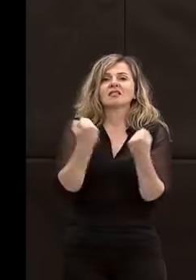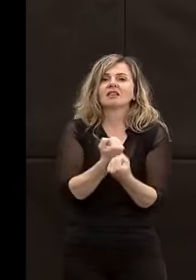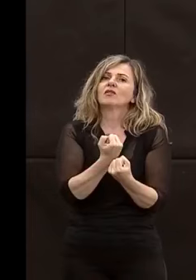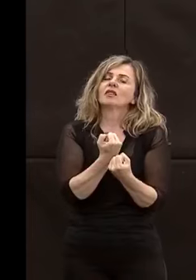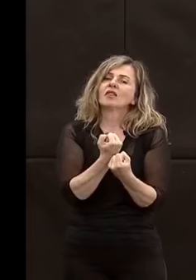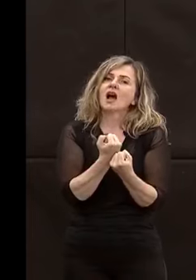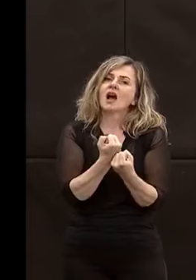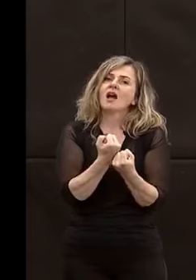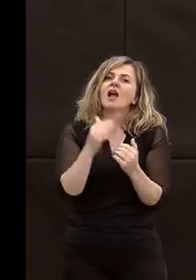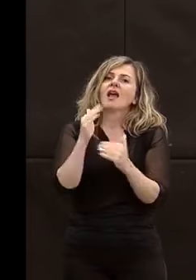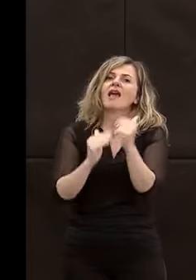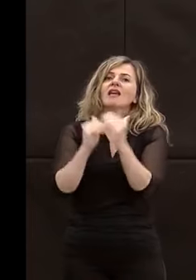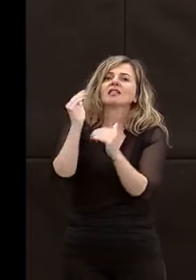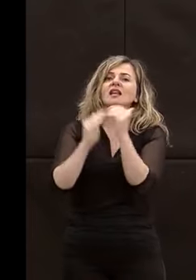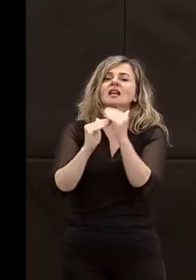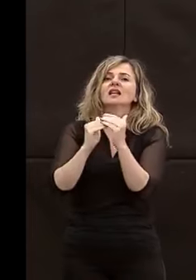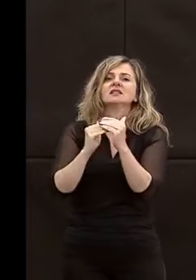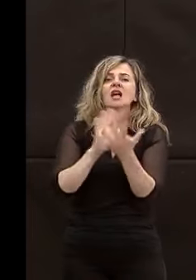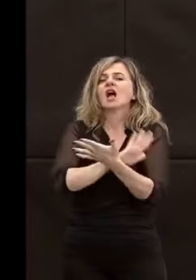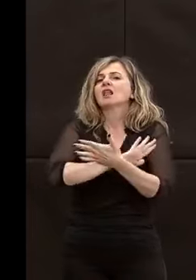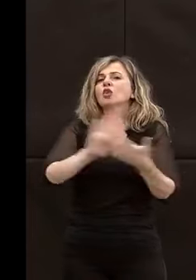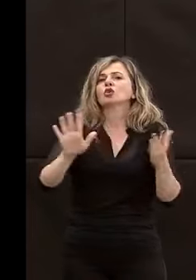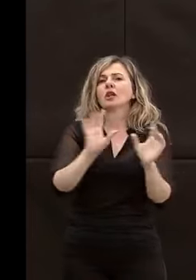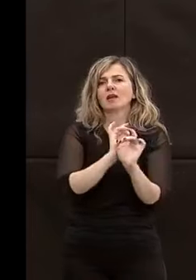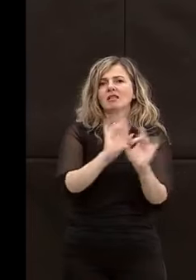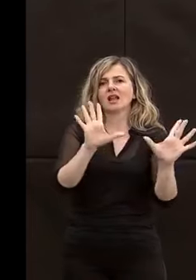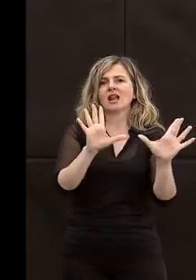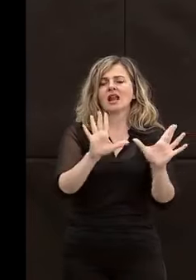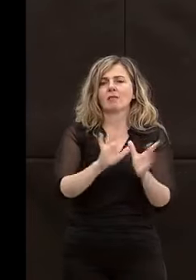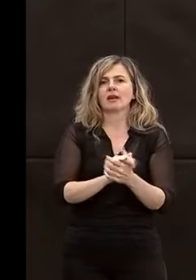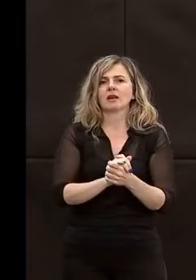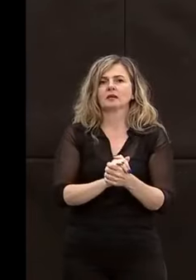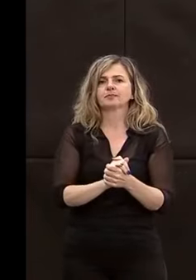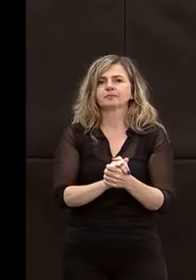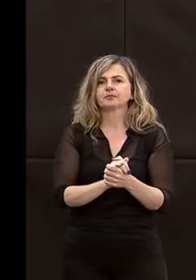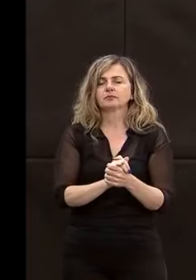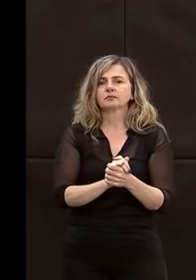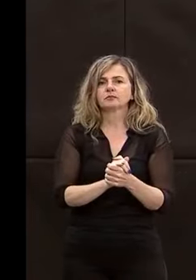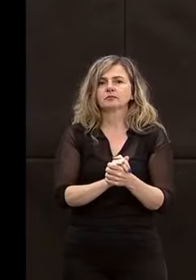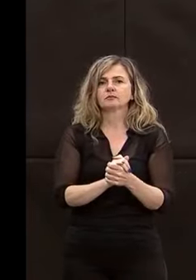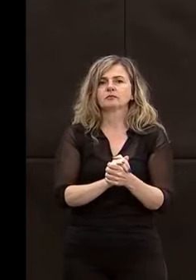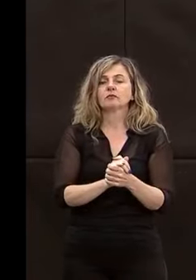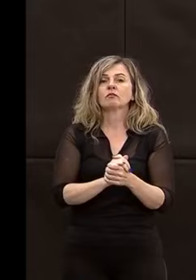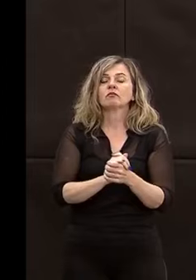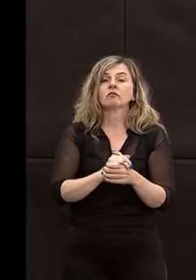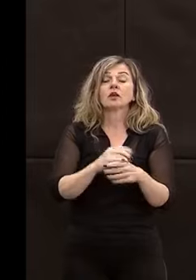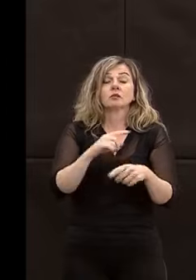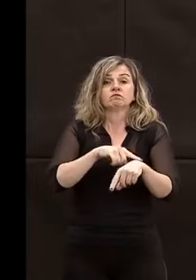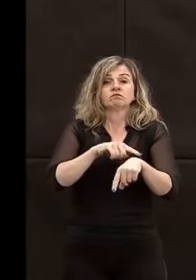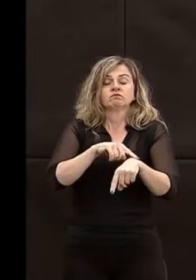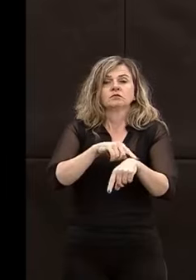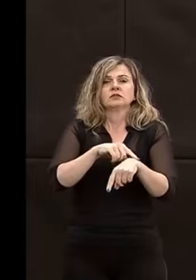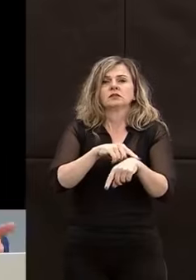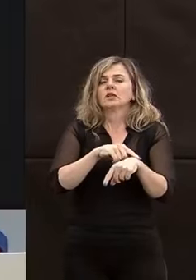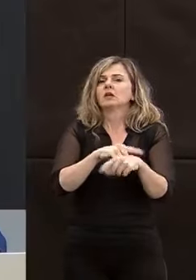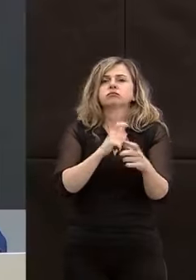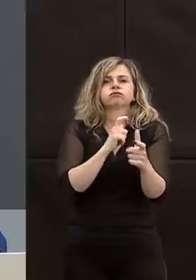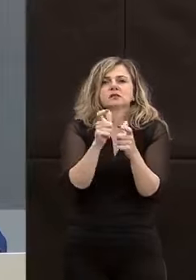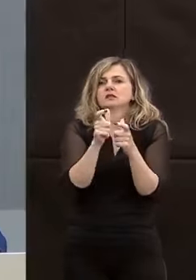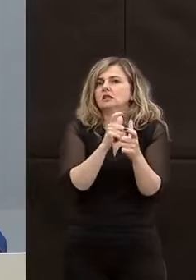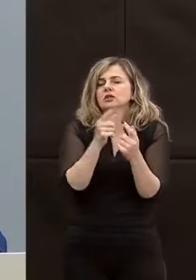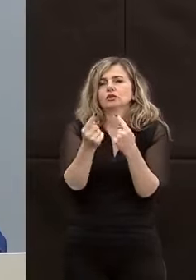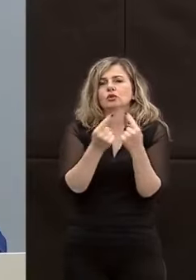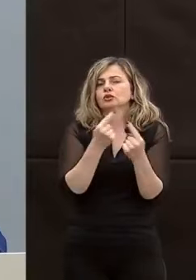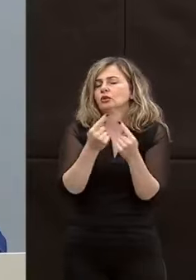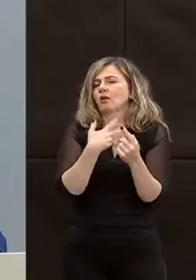cosiddette attività edilizie totalmente libere il tempo come sappiamo della discussione sarà un tempo fondamentale